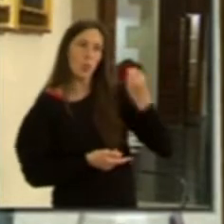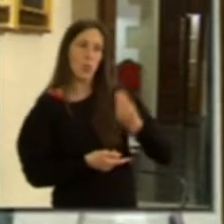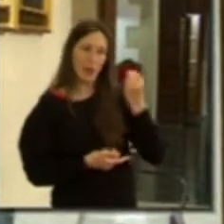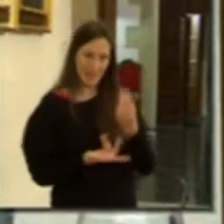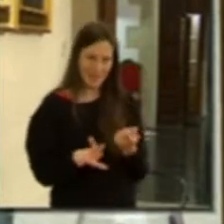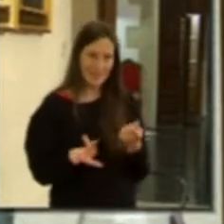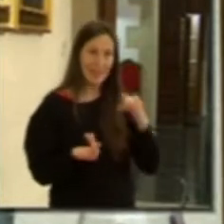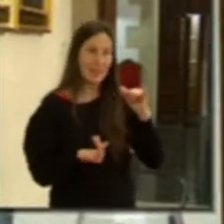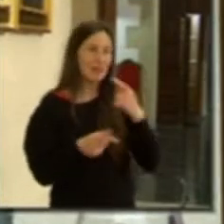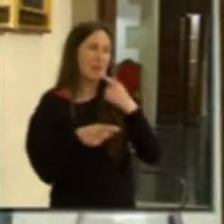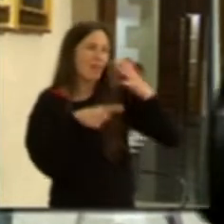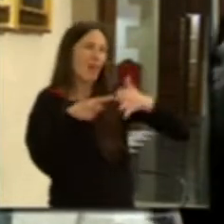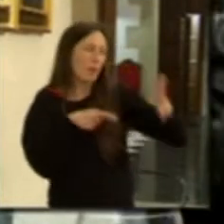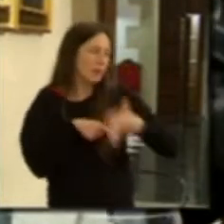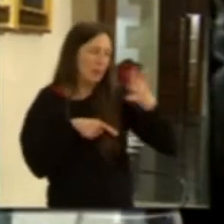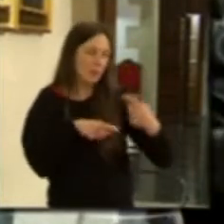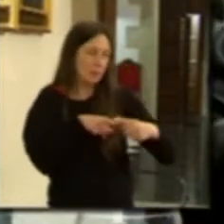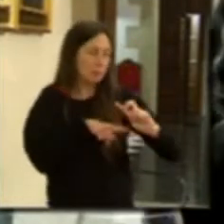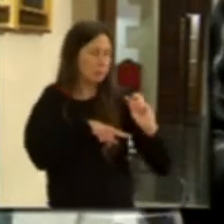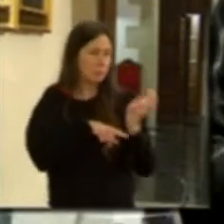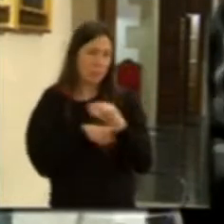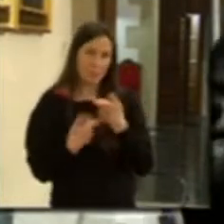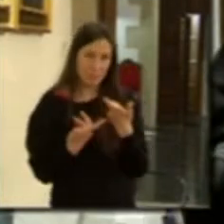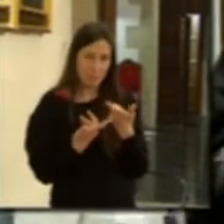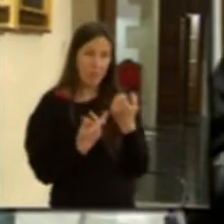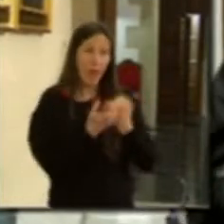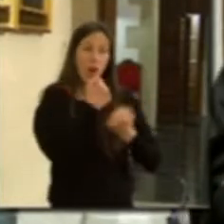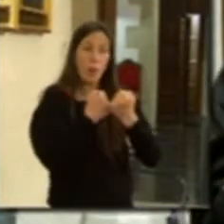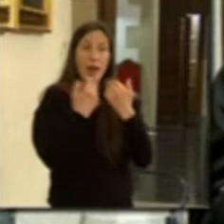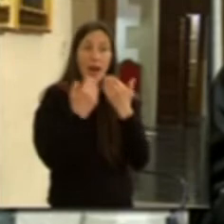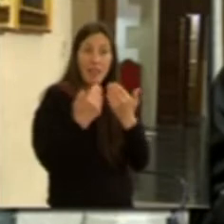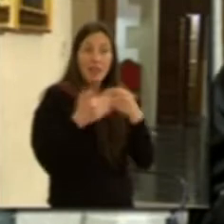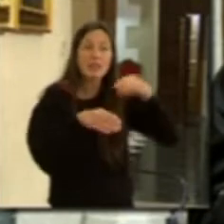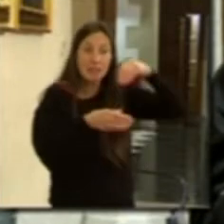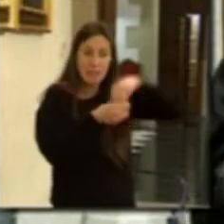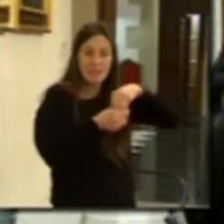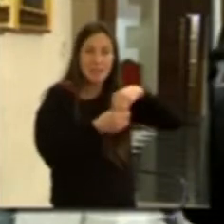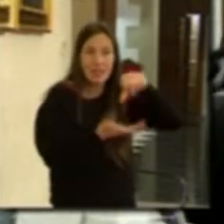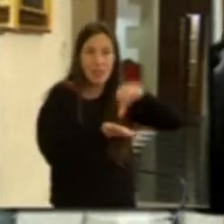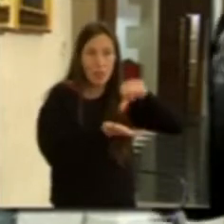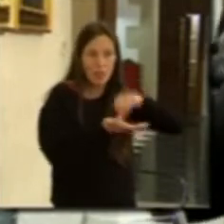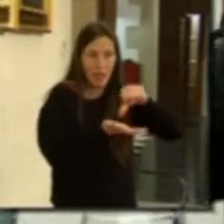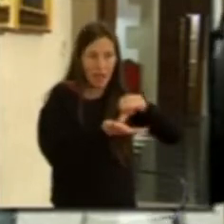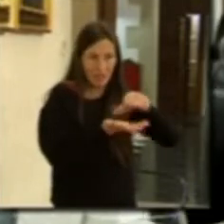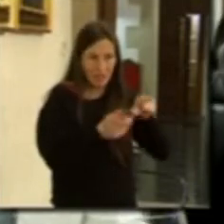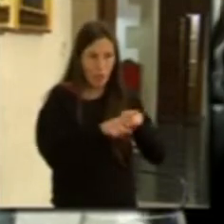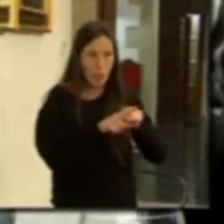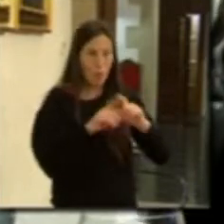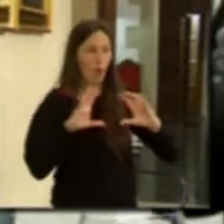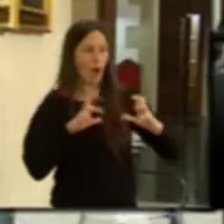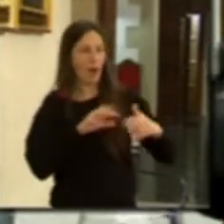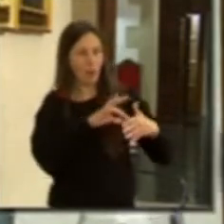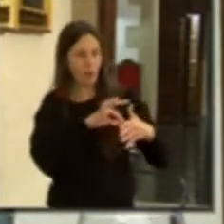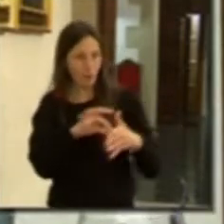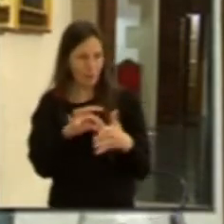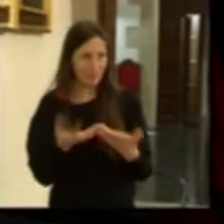productives i més innovadores. Per això creixen les economies, perquè les ciutats són les que es tiren. D'acord? I això és molt important tenir-ho clar ara, i